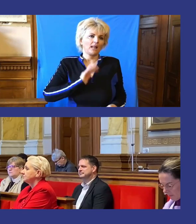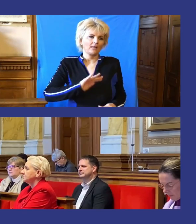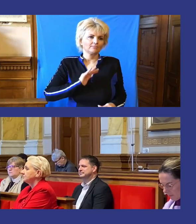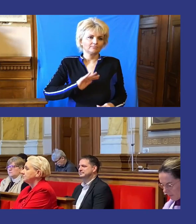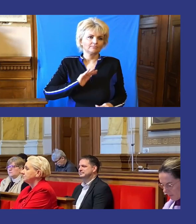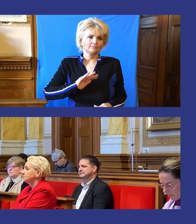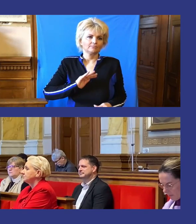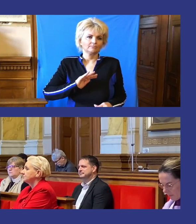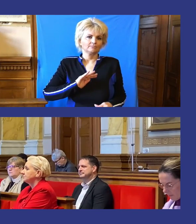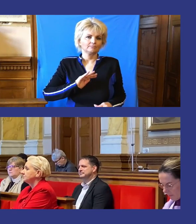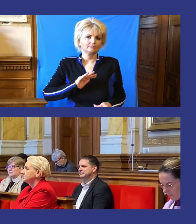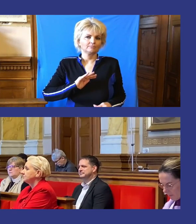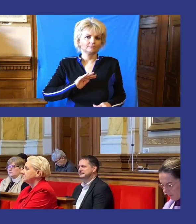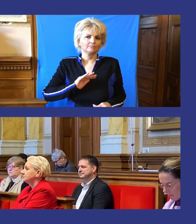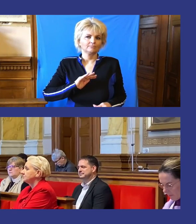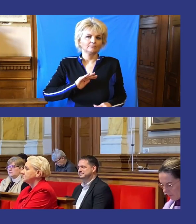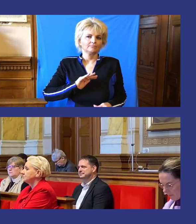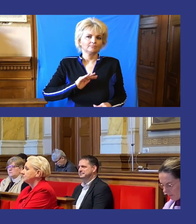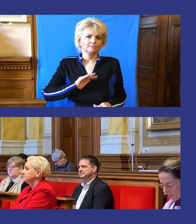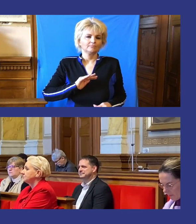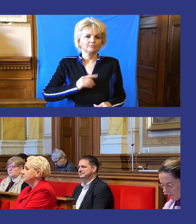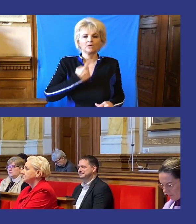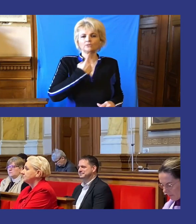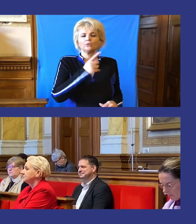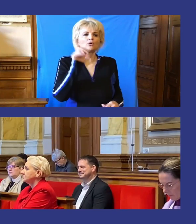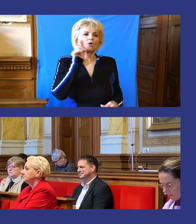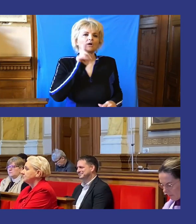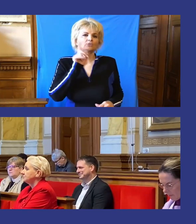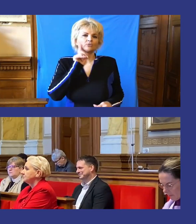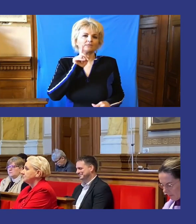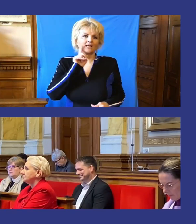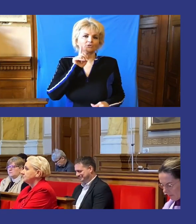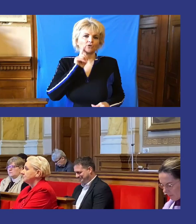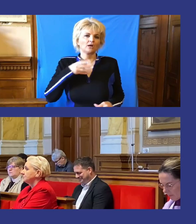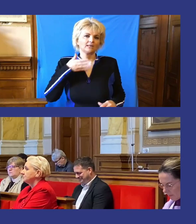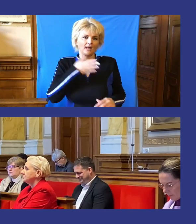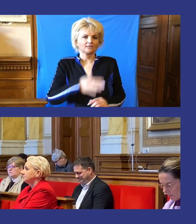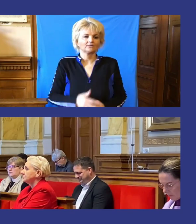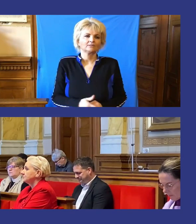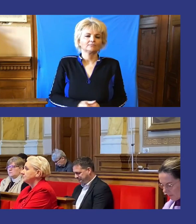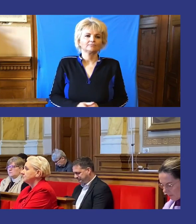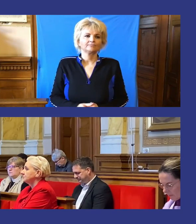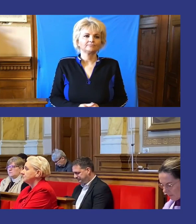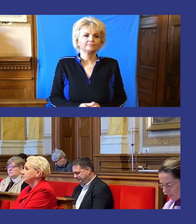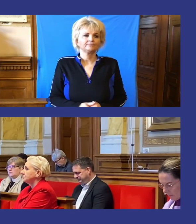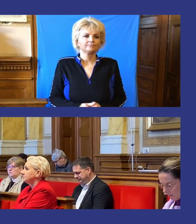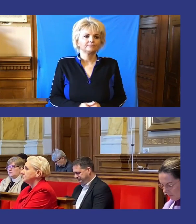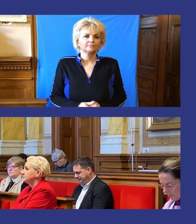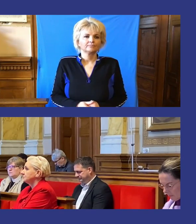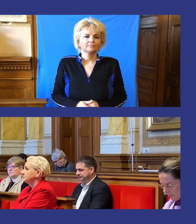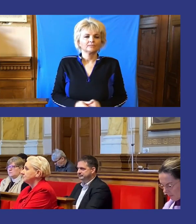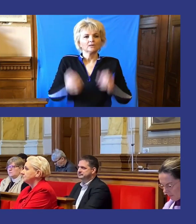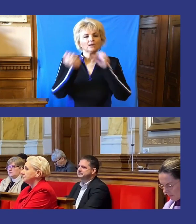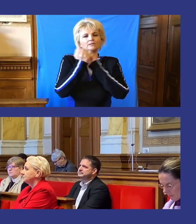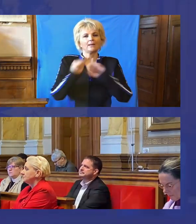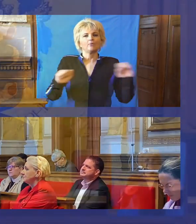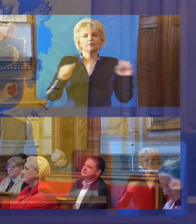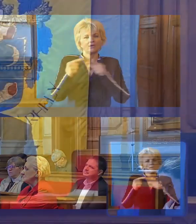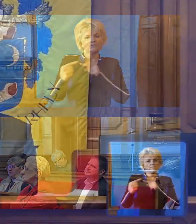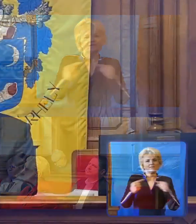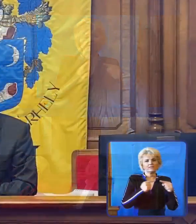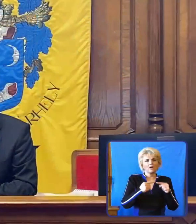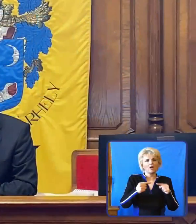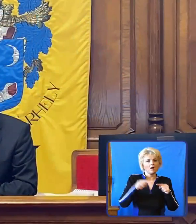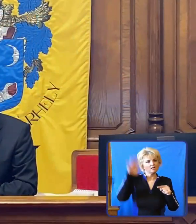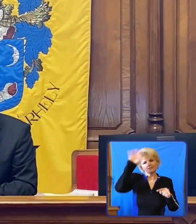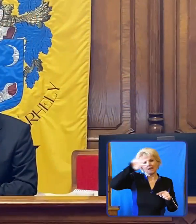viseltetünk az önök, hát legalábbis hazudozása, akkor mondjuk itt iránt. Jó, tehát a demokráciáról és a vitaszellemről talán